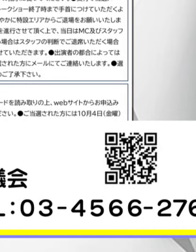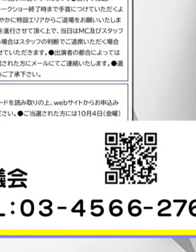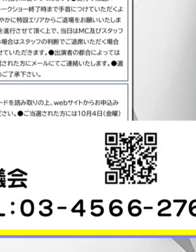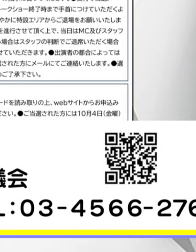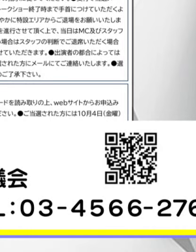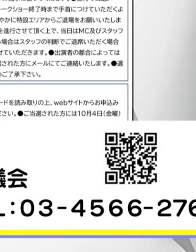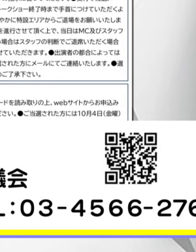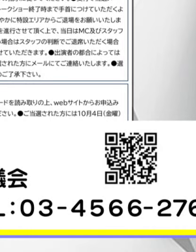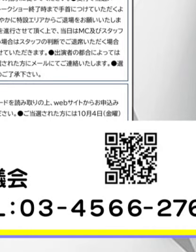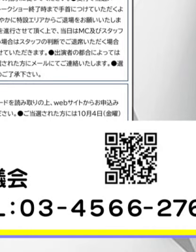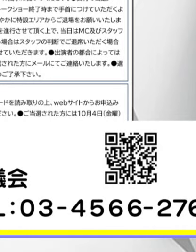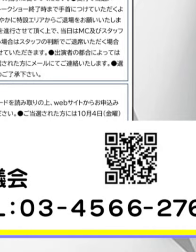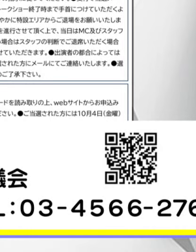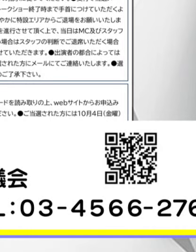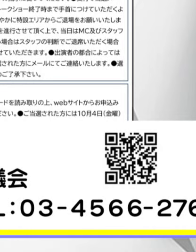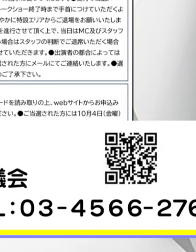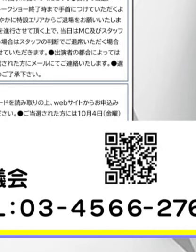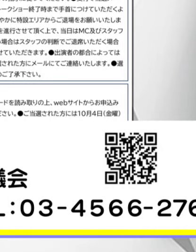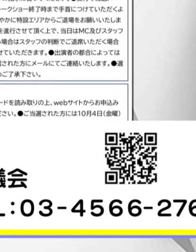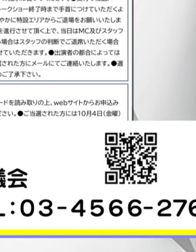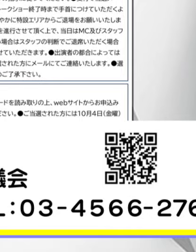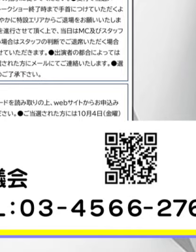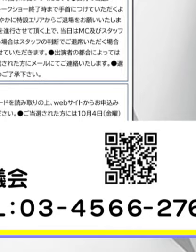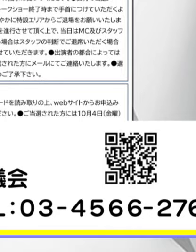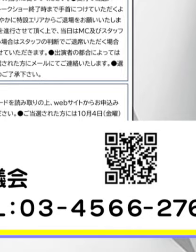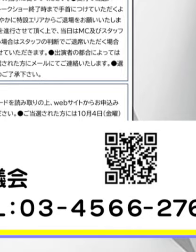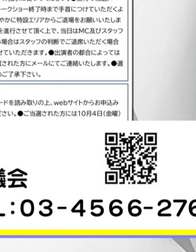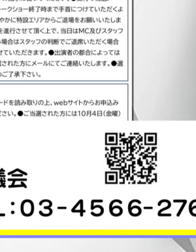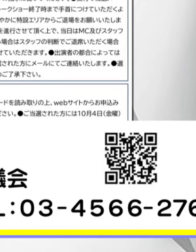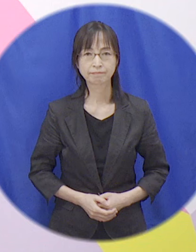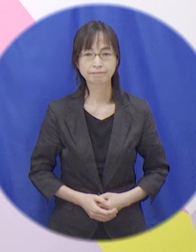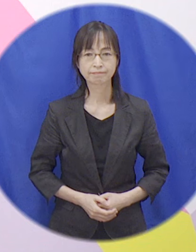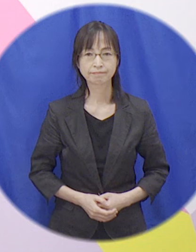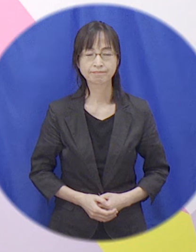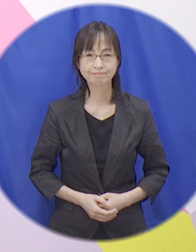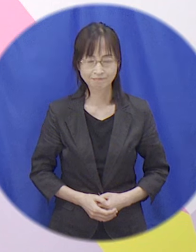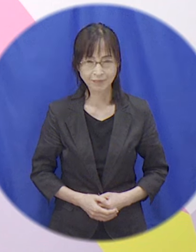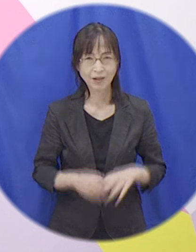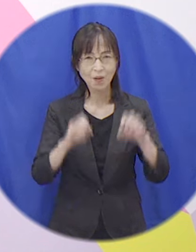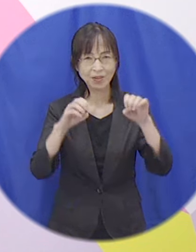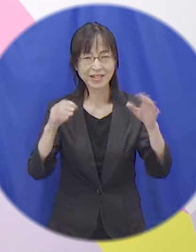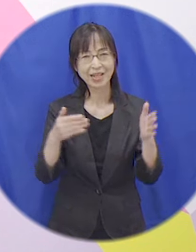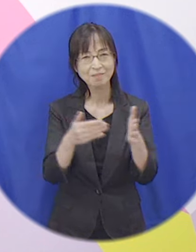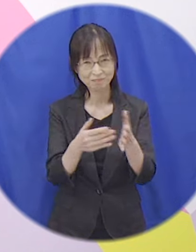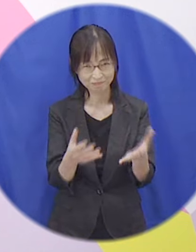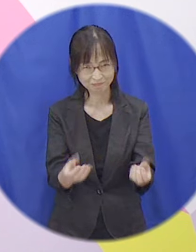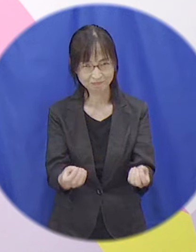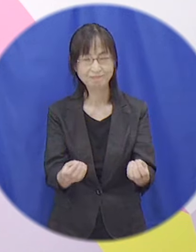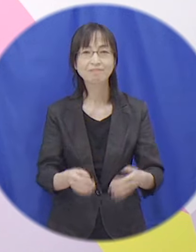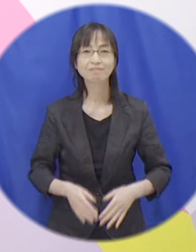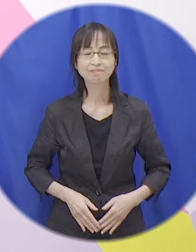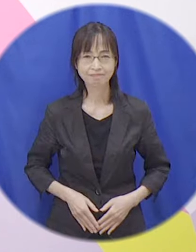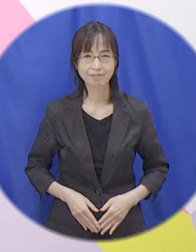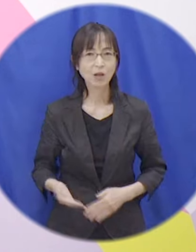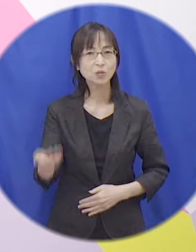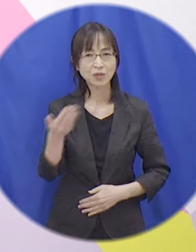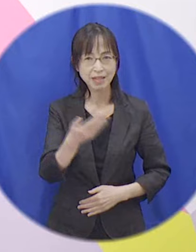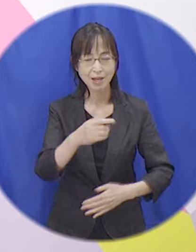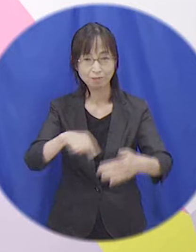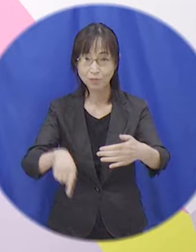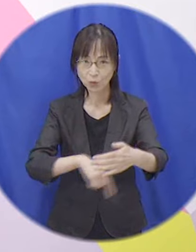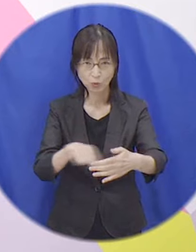ませんか。たくさんのご来場をお待ちしています。以上お知らせでした。続いては特